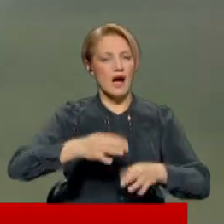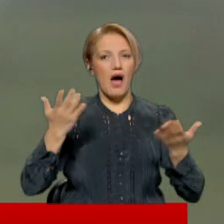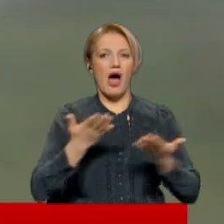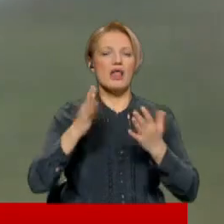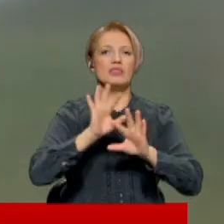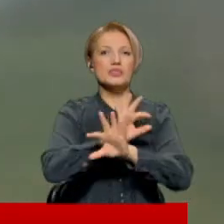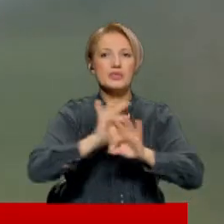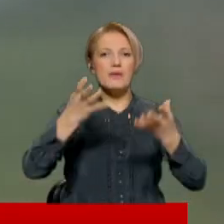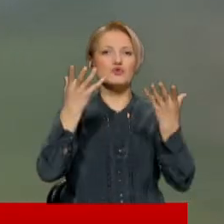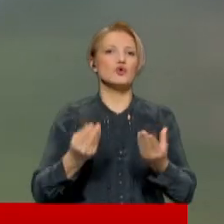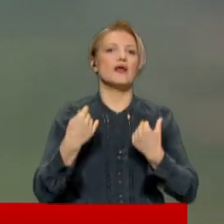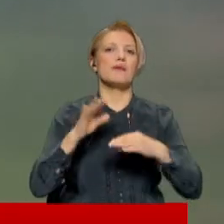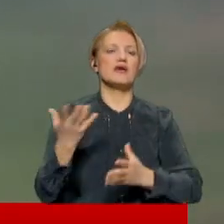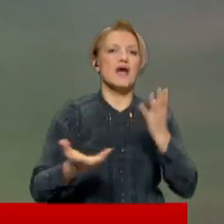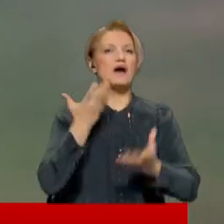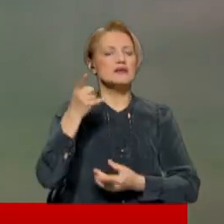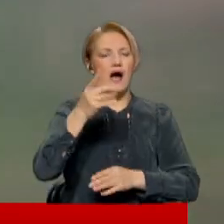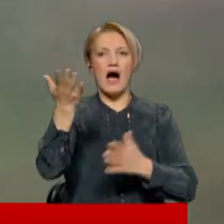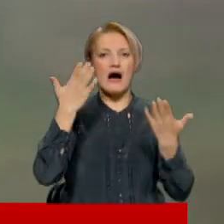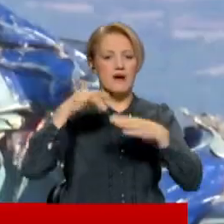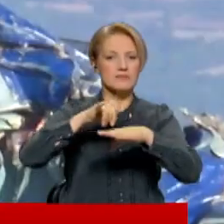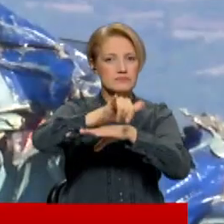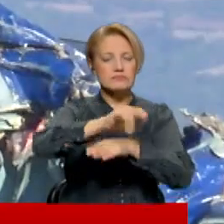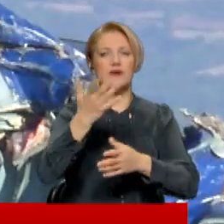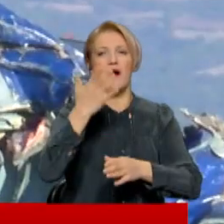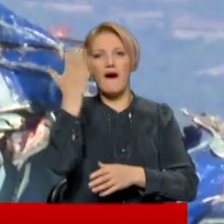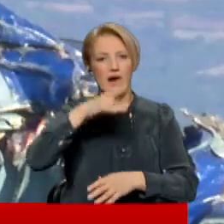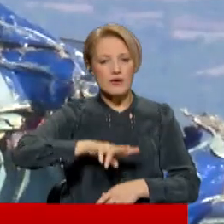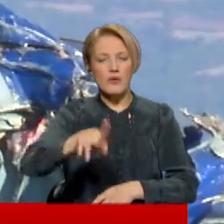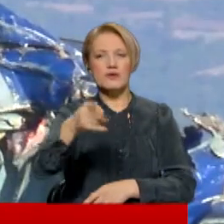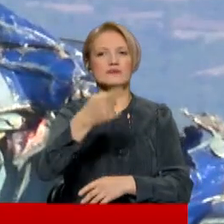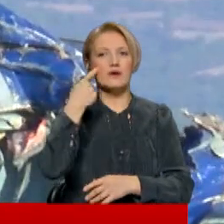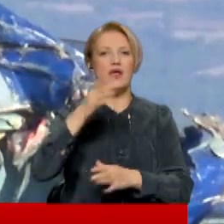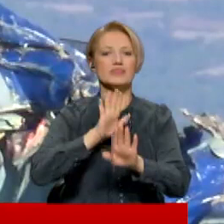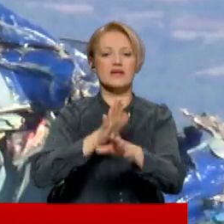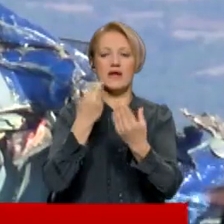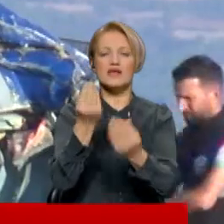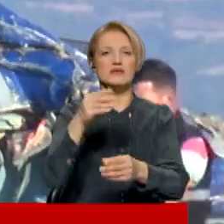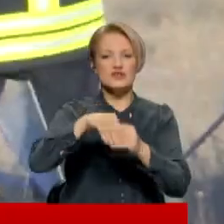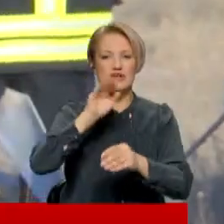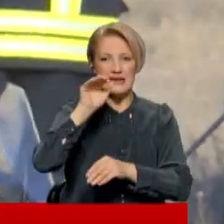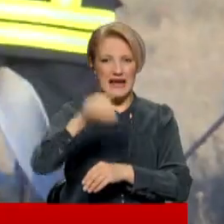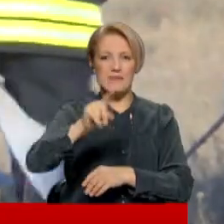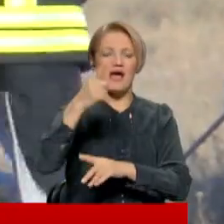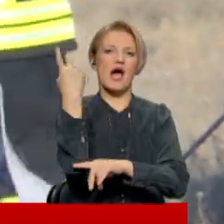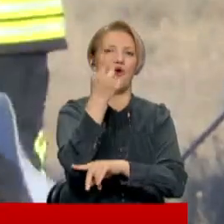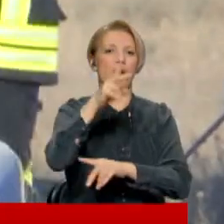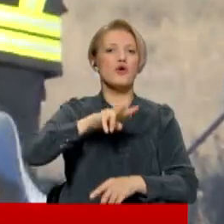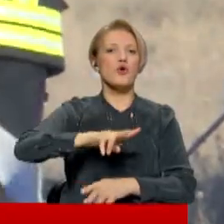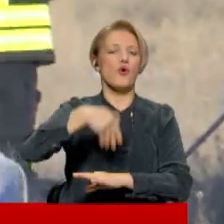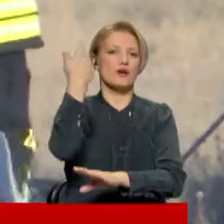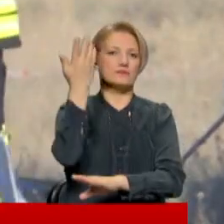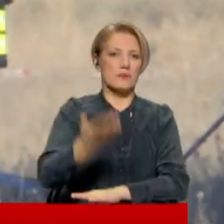olarak söndürülemedi. Yangına havadan ve karadan müdahale ediliyor. Havadan müdahaleye destek için gelen bir helikopter ise yolda